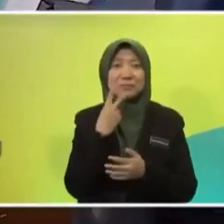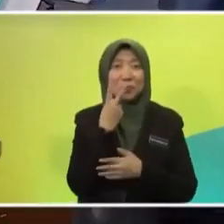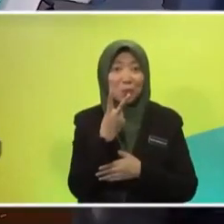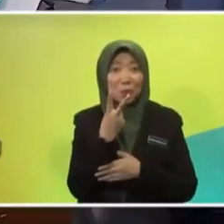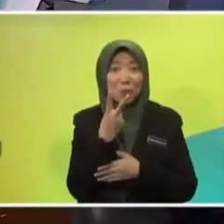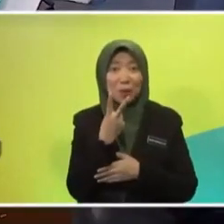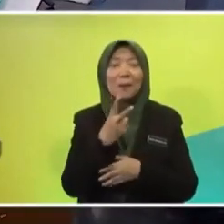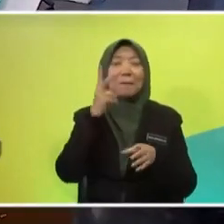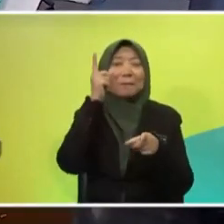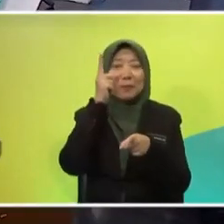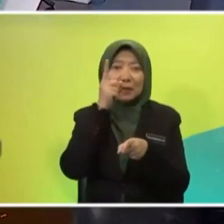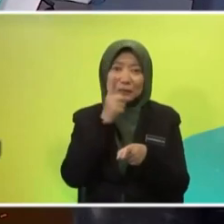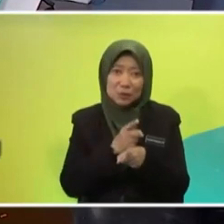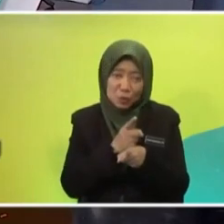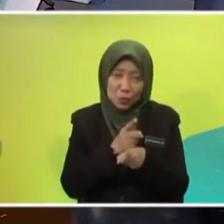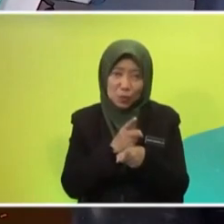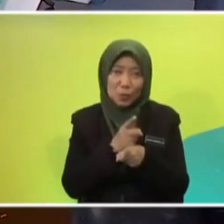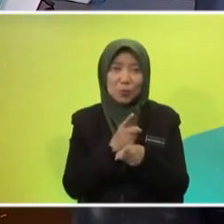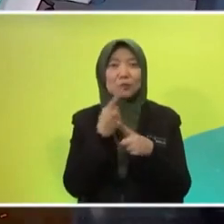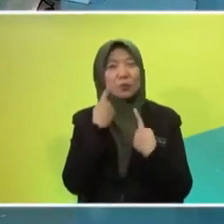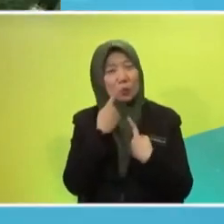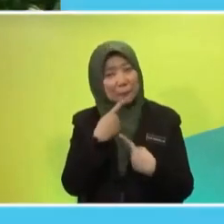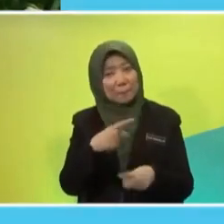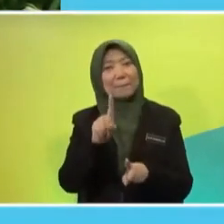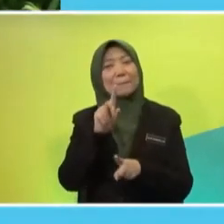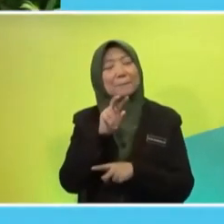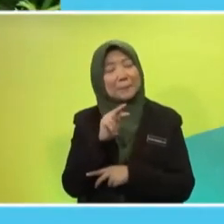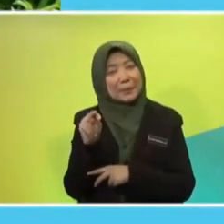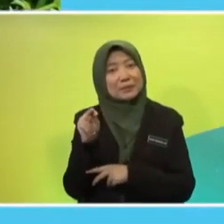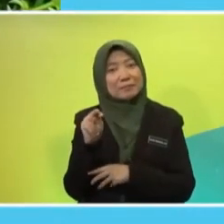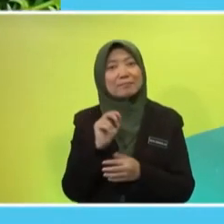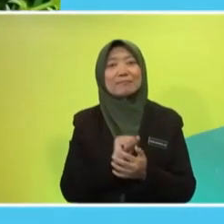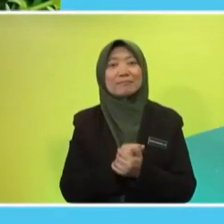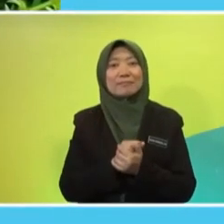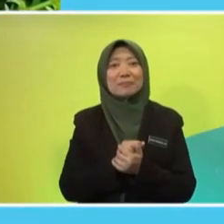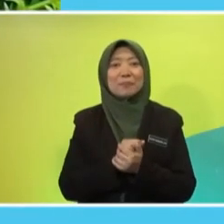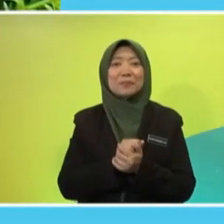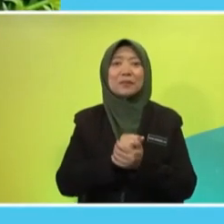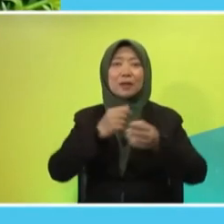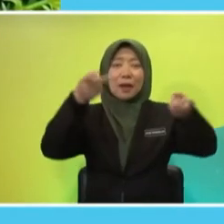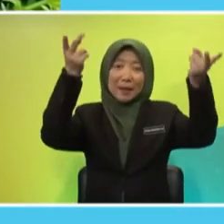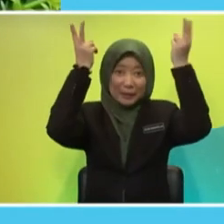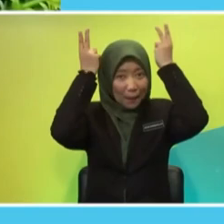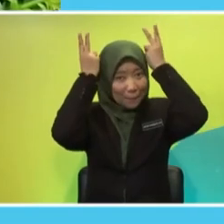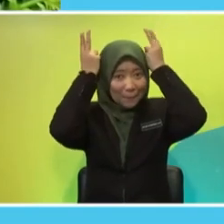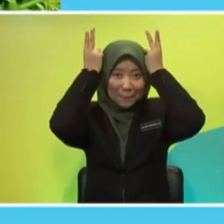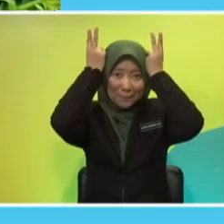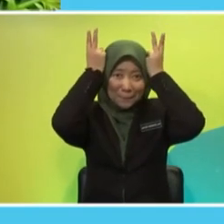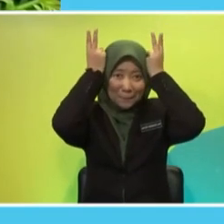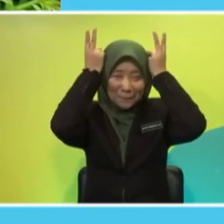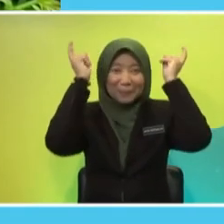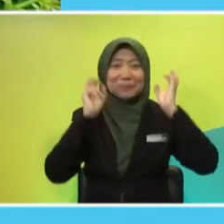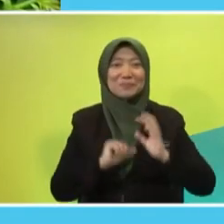tengok. Ya, betul. Betul. Jawapannya ialah Arnab. Okey, sekarang Kak